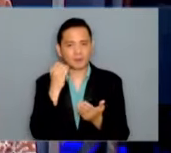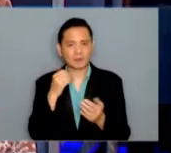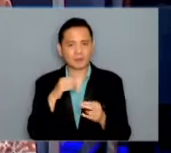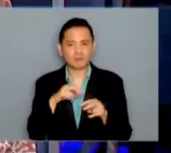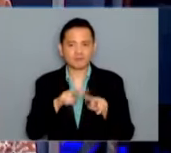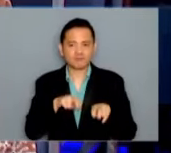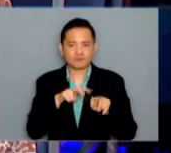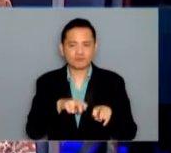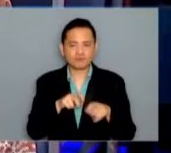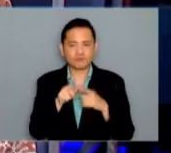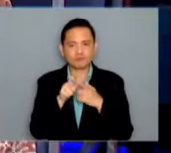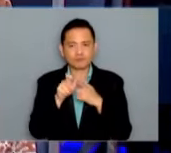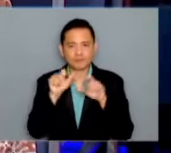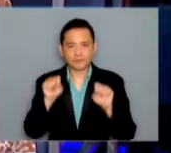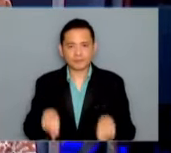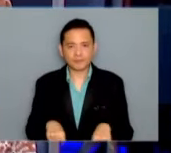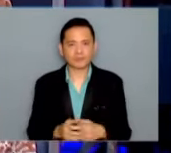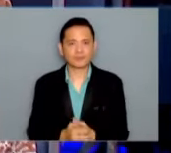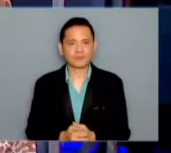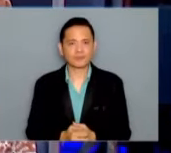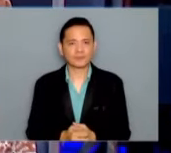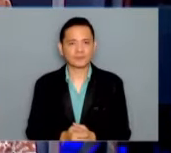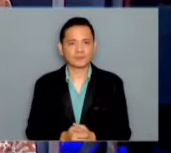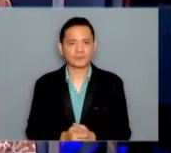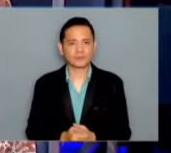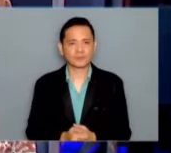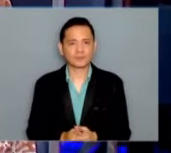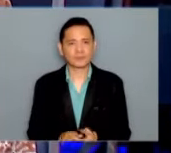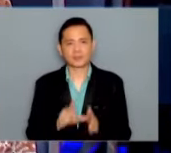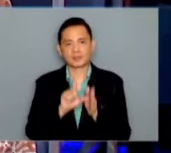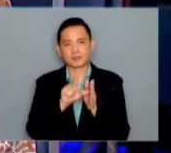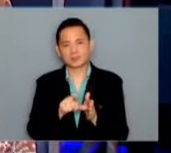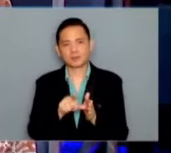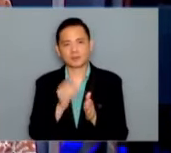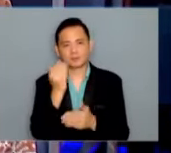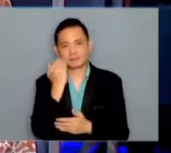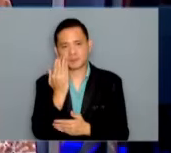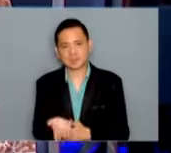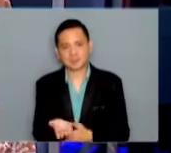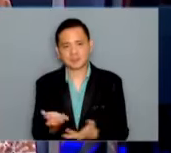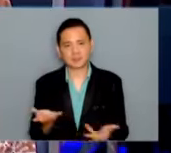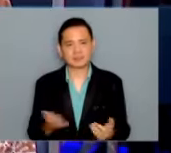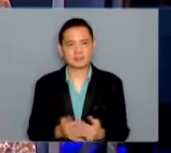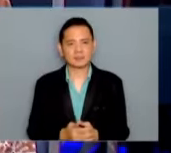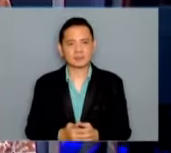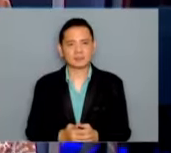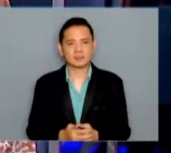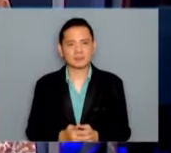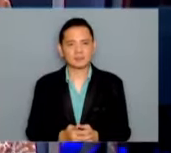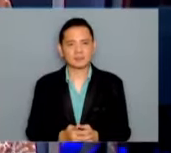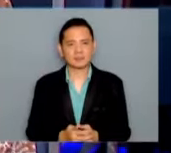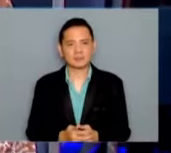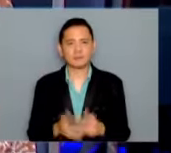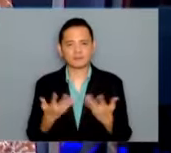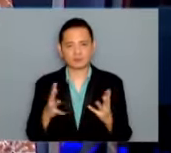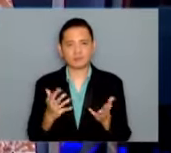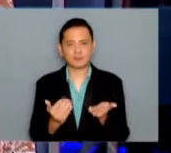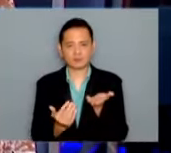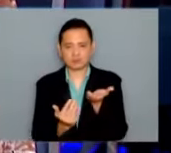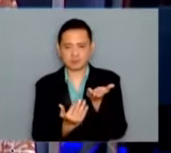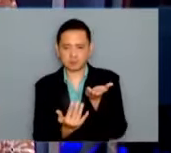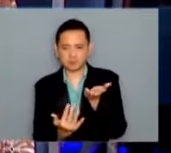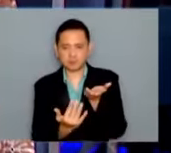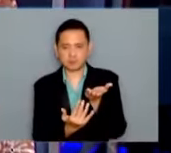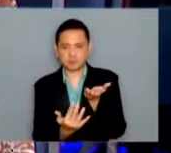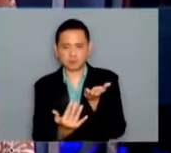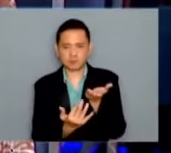then later on, yun nga, na nawala siya sa amin. So, pina-cremate namin siya. And, yung kanyang